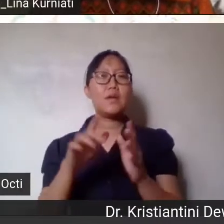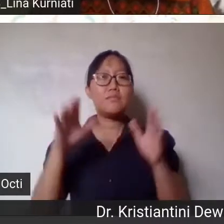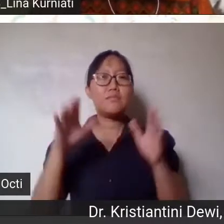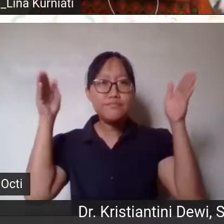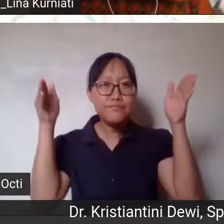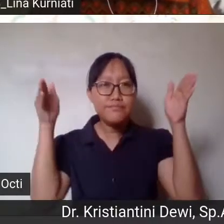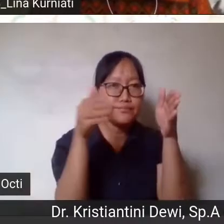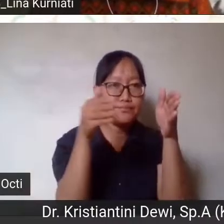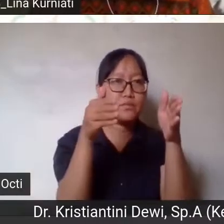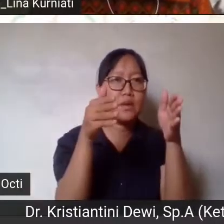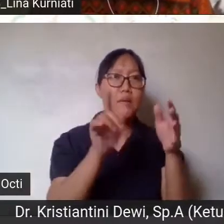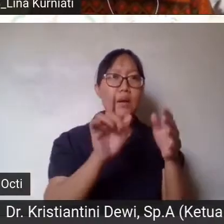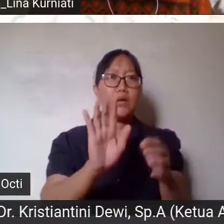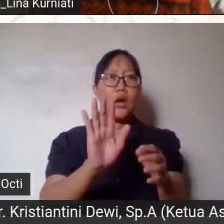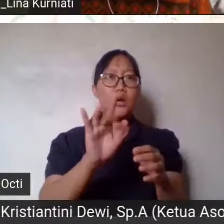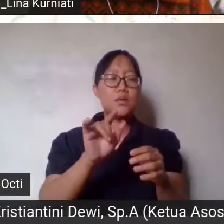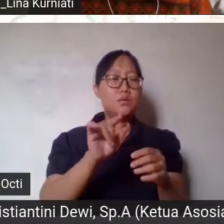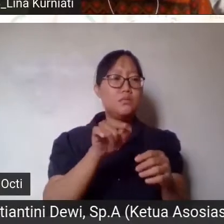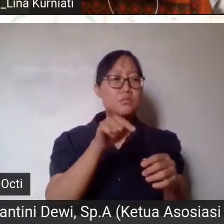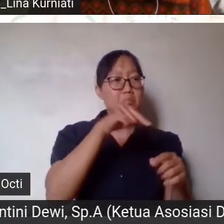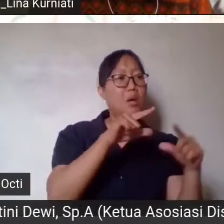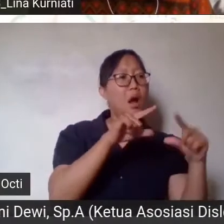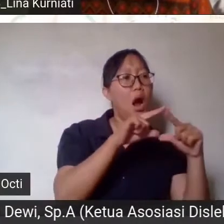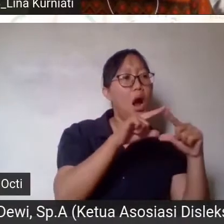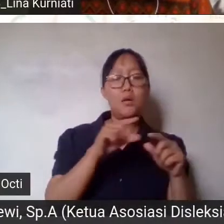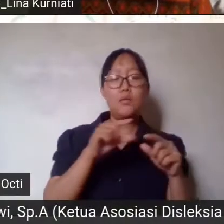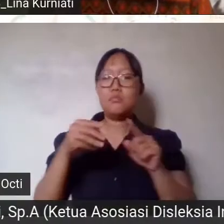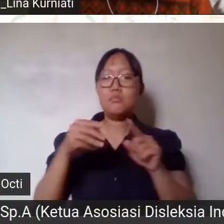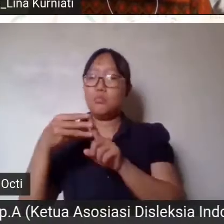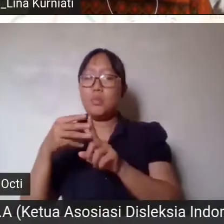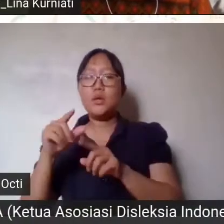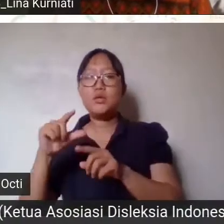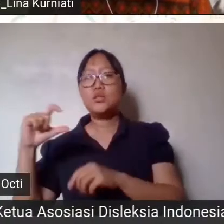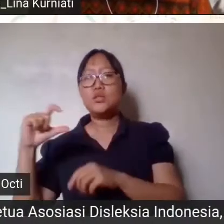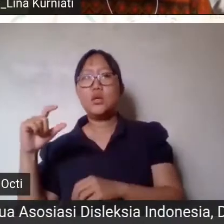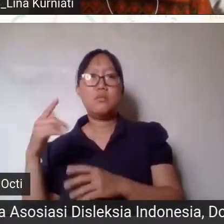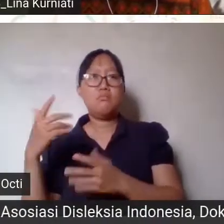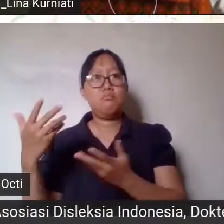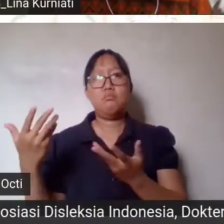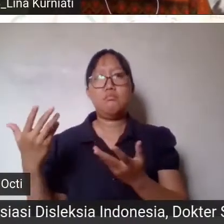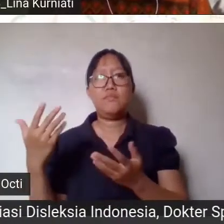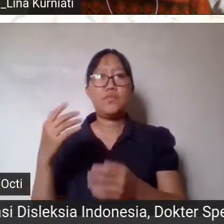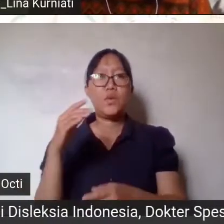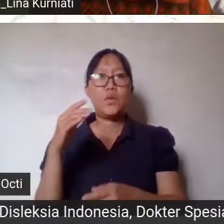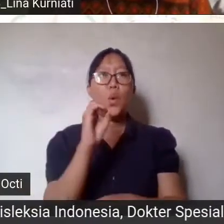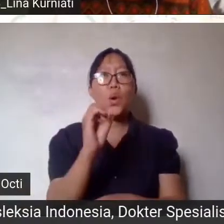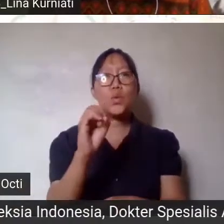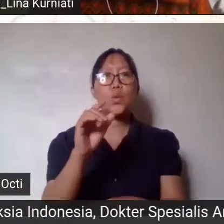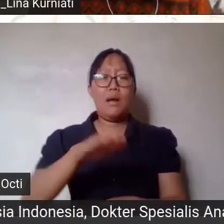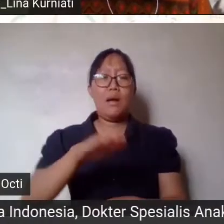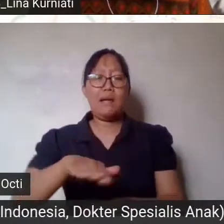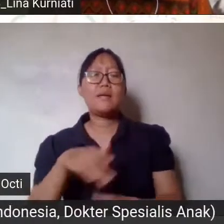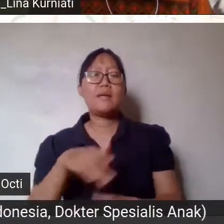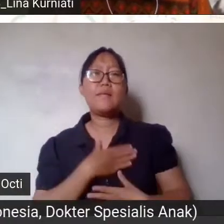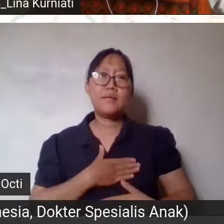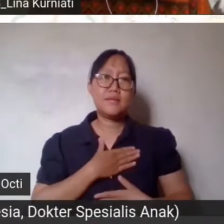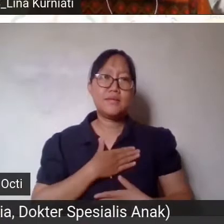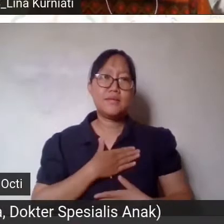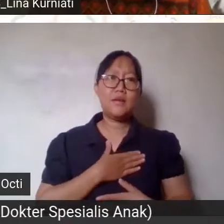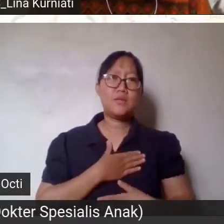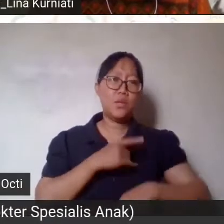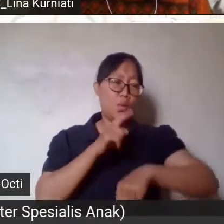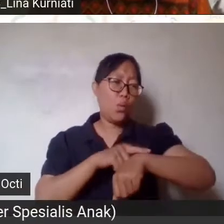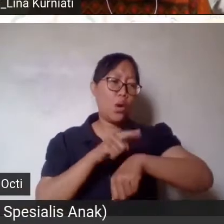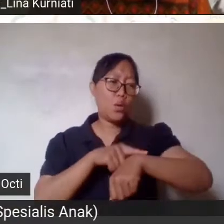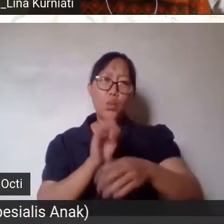nanti misalnya guru ngomongnya B, psikolog ngomongnya C, nanti orang tua sama anak itu yang kasihan. Dan waktu nggak bisa diulang lagi, akhirnya